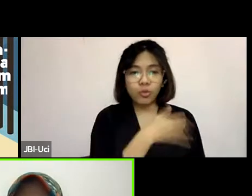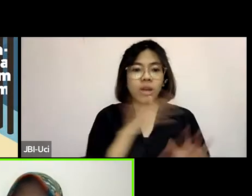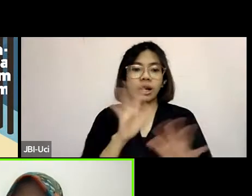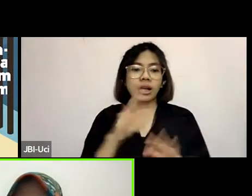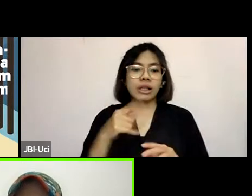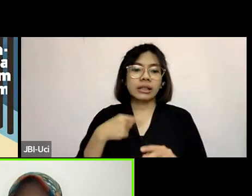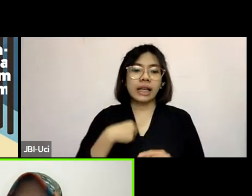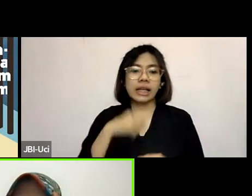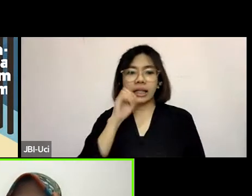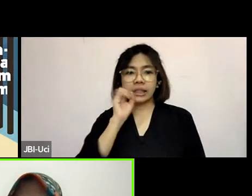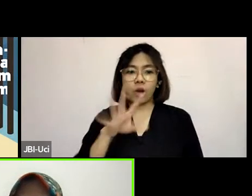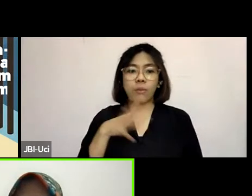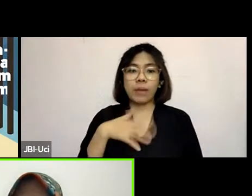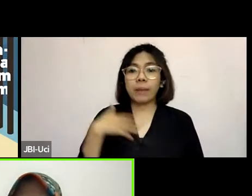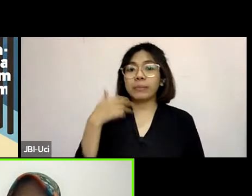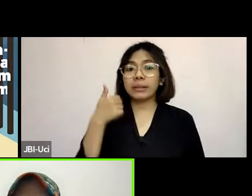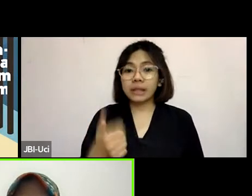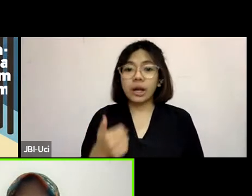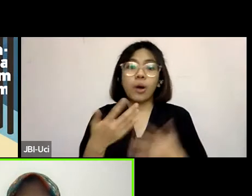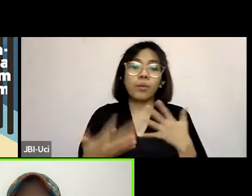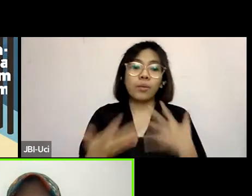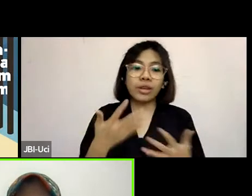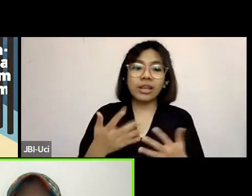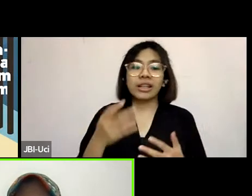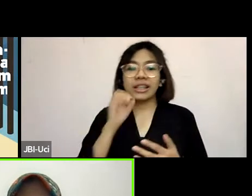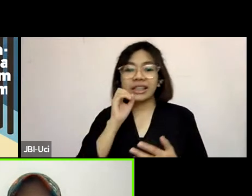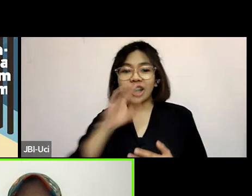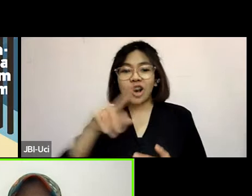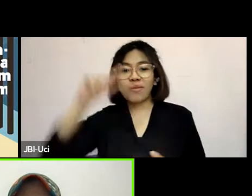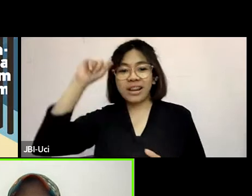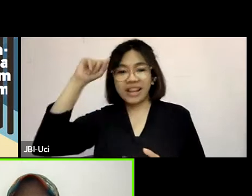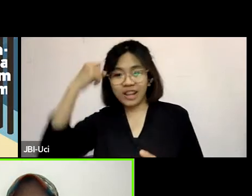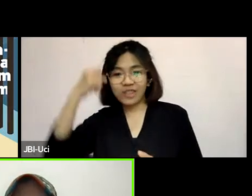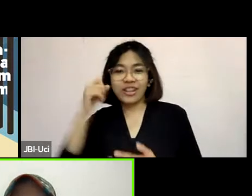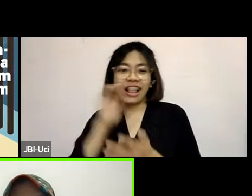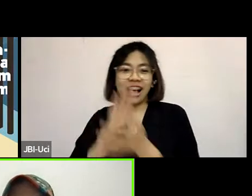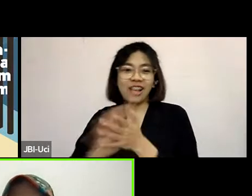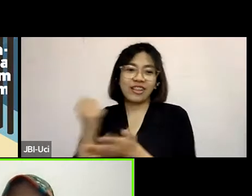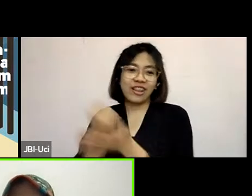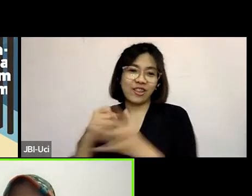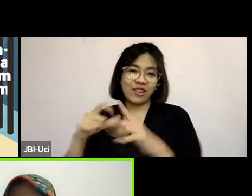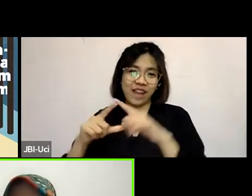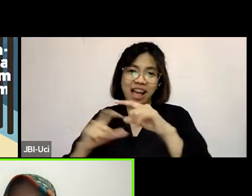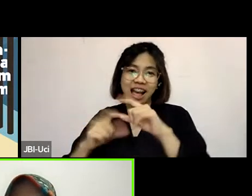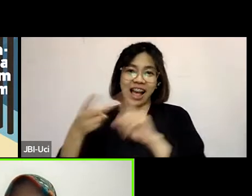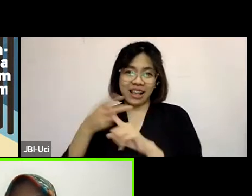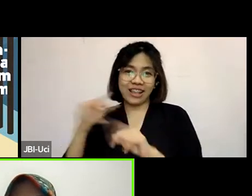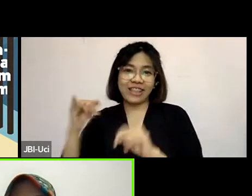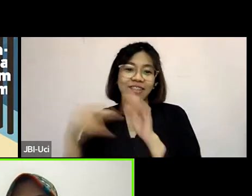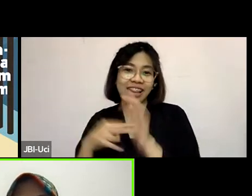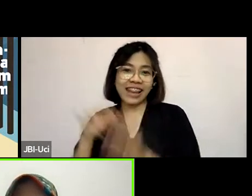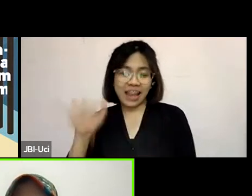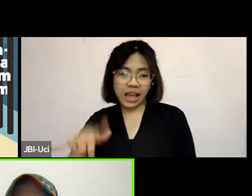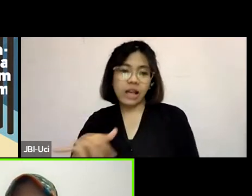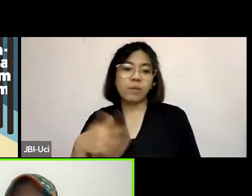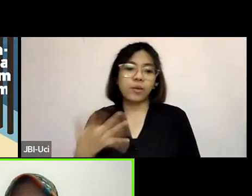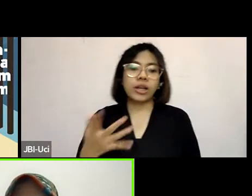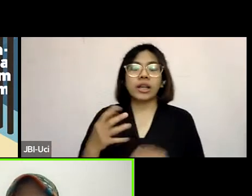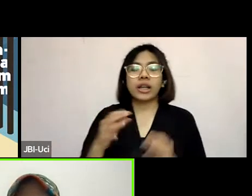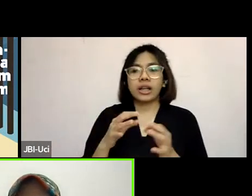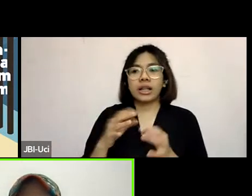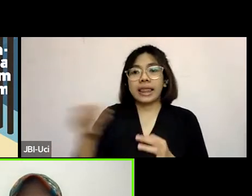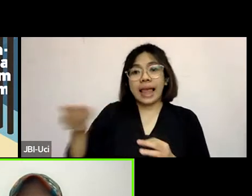bisa saja mungkin nanti yang lain yang susah-susah bagian Bachsin aja ya tapi di sini pertanyaan yang ketiga mungkin saya bisa